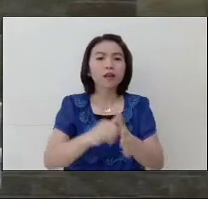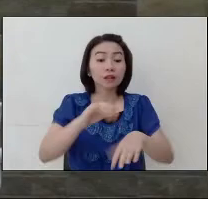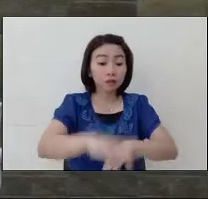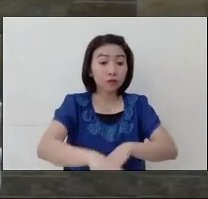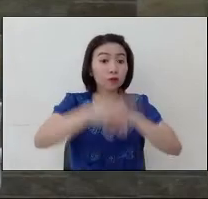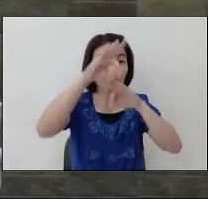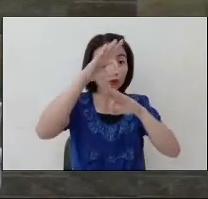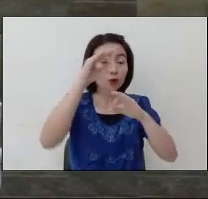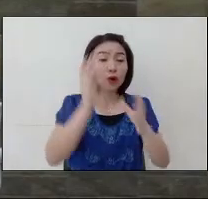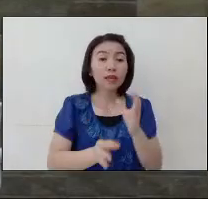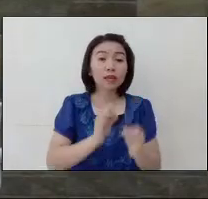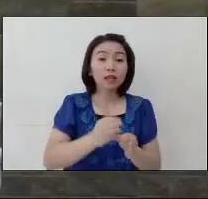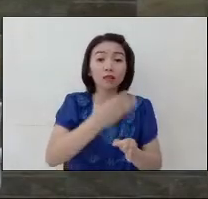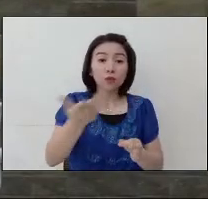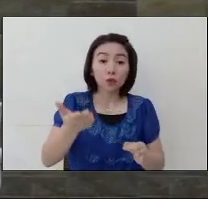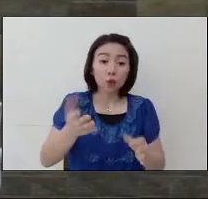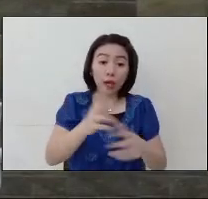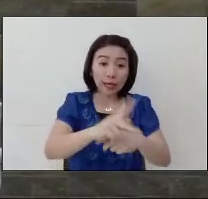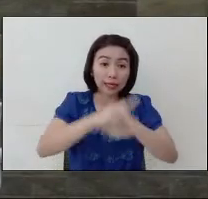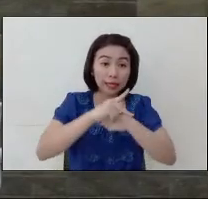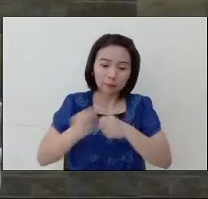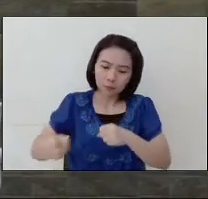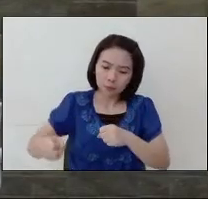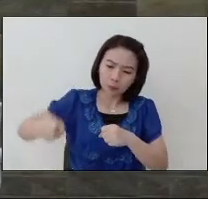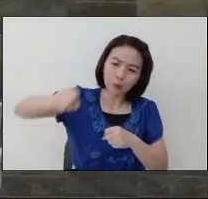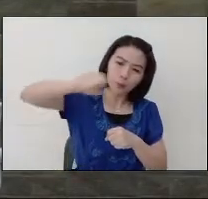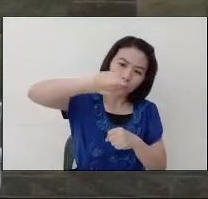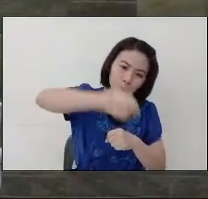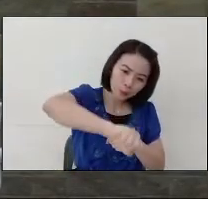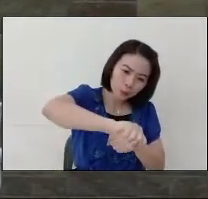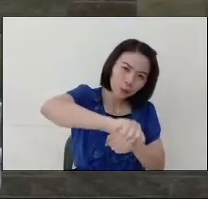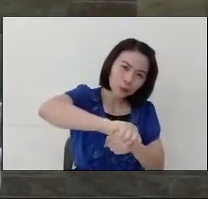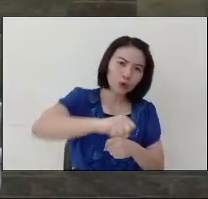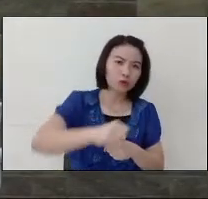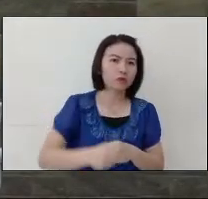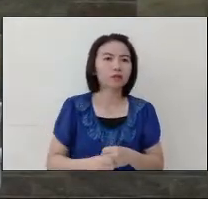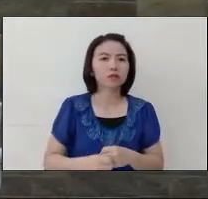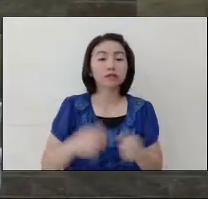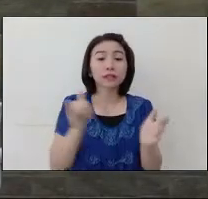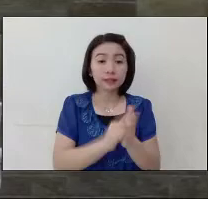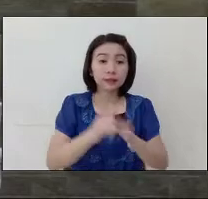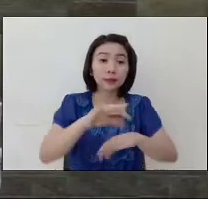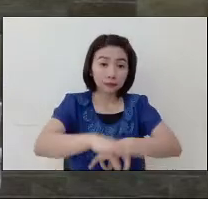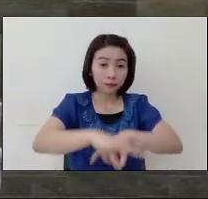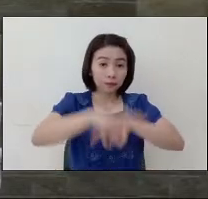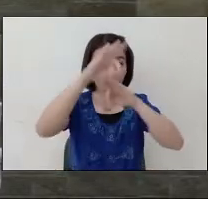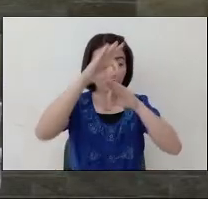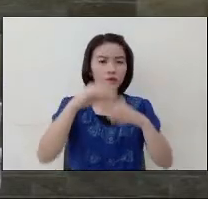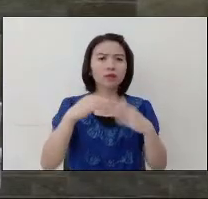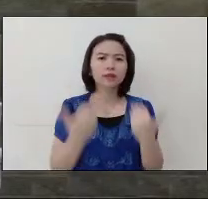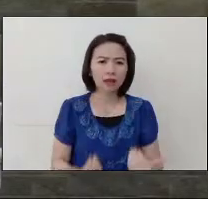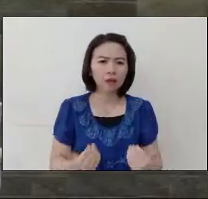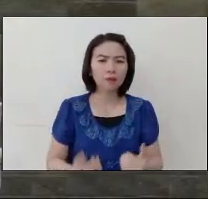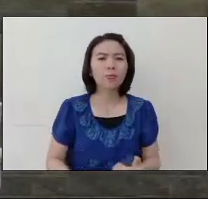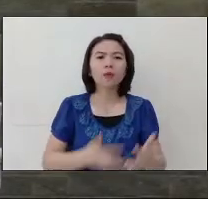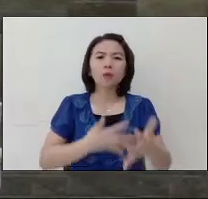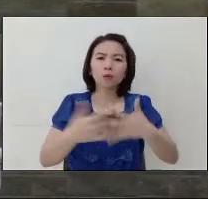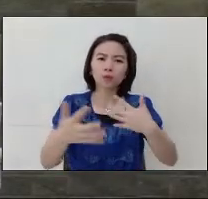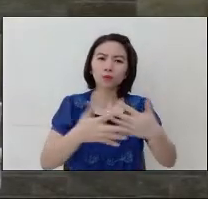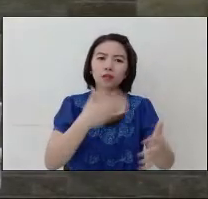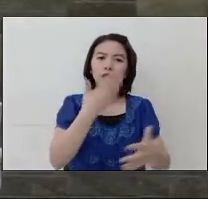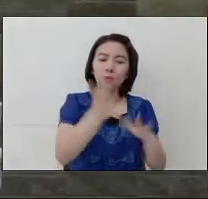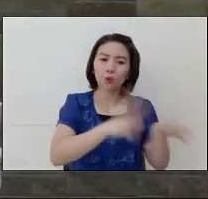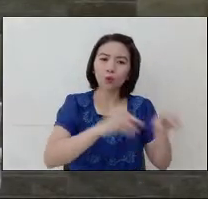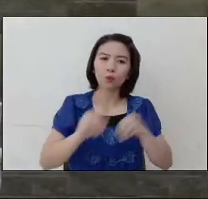keep pouring out liquid, yun po ang aapaw. Kapatid, anumang ilagay natin sa isipan natin, yun ho